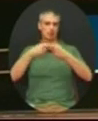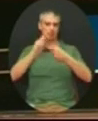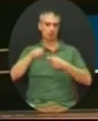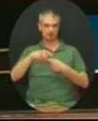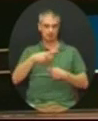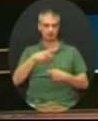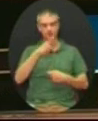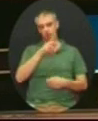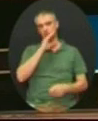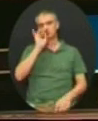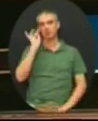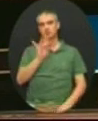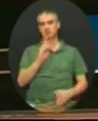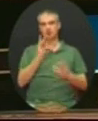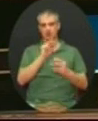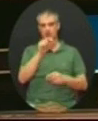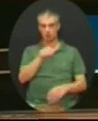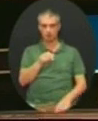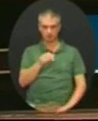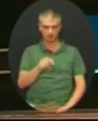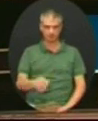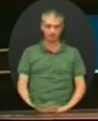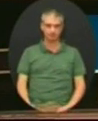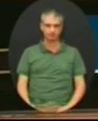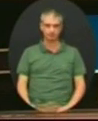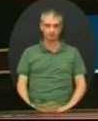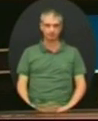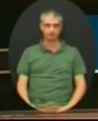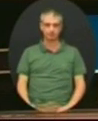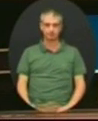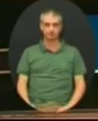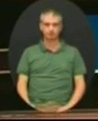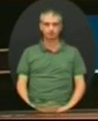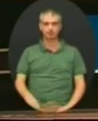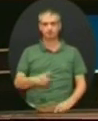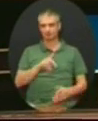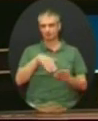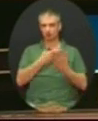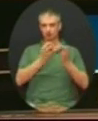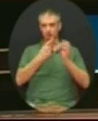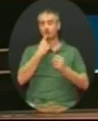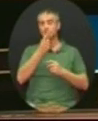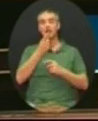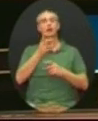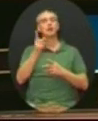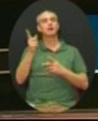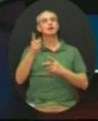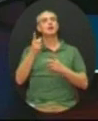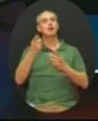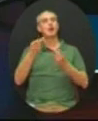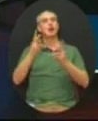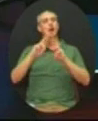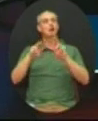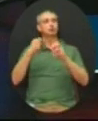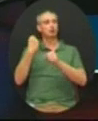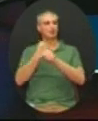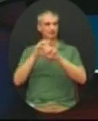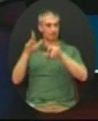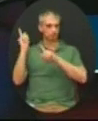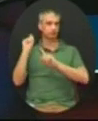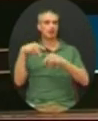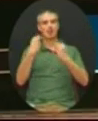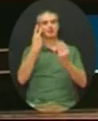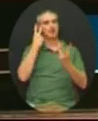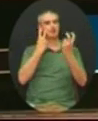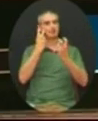יוצא נגד הדבר הזה. הוא אומר, על הרשות המבצעת להופיע בפניה או למסור למידע,